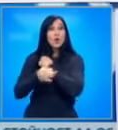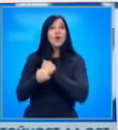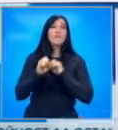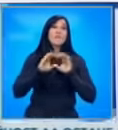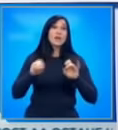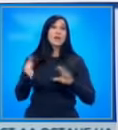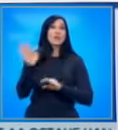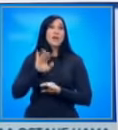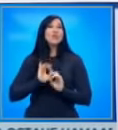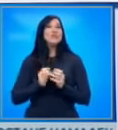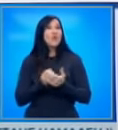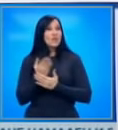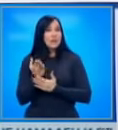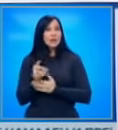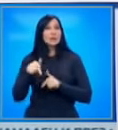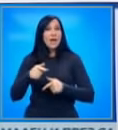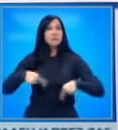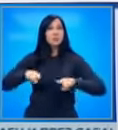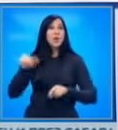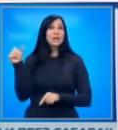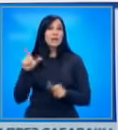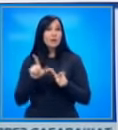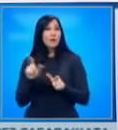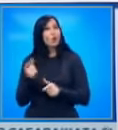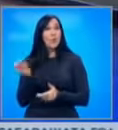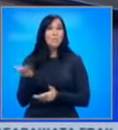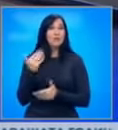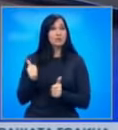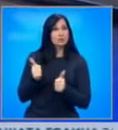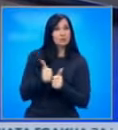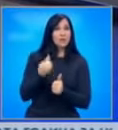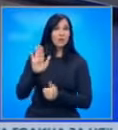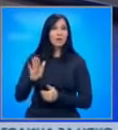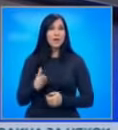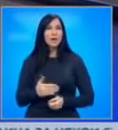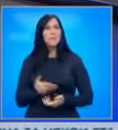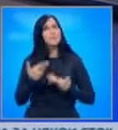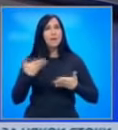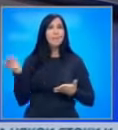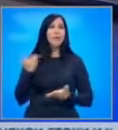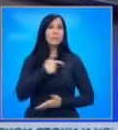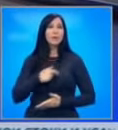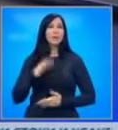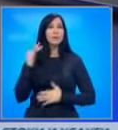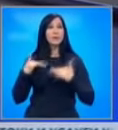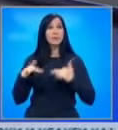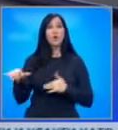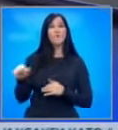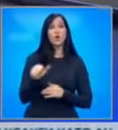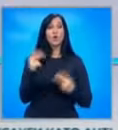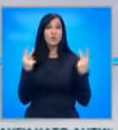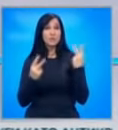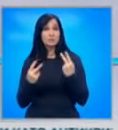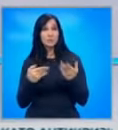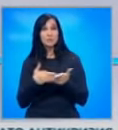След новините. Сега в студиото ни е Александър Марков, който беше заедно с тях. Здравей. Здравейте. Ние бяхме в Република Северна Македония, водени от